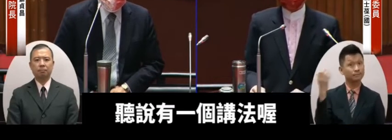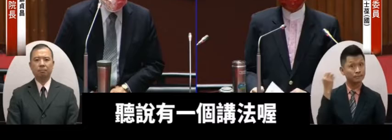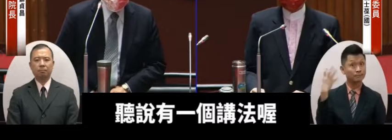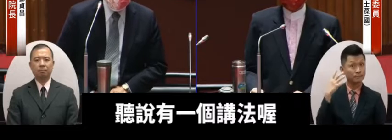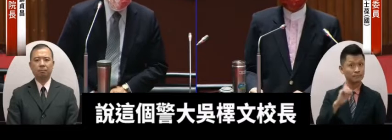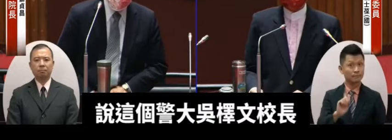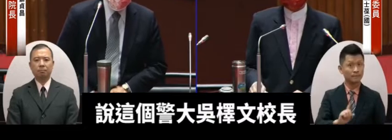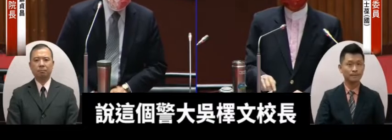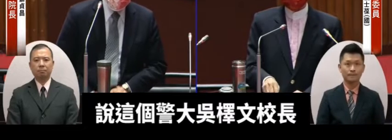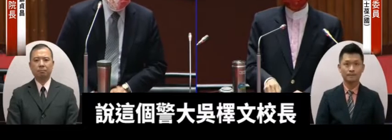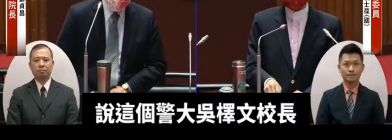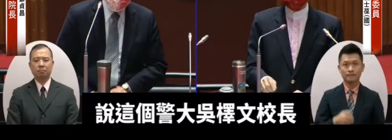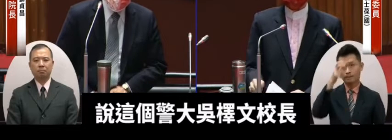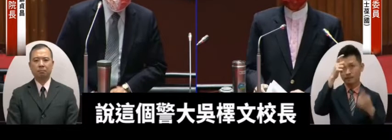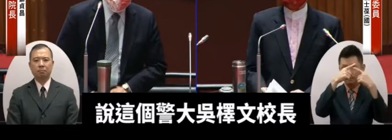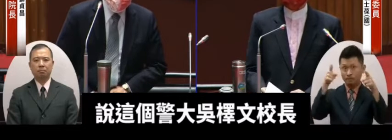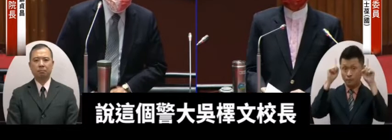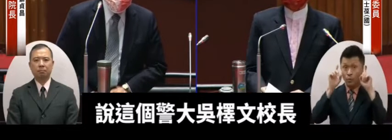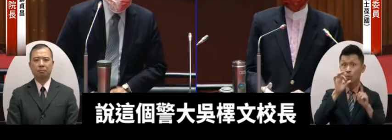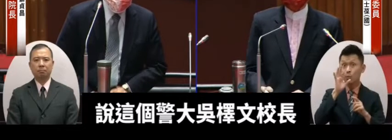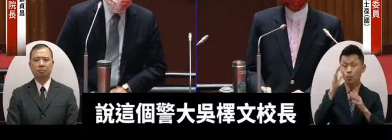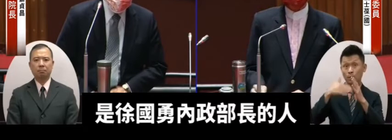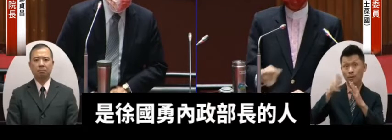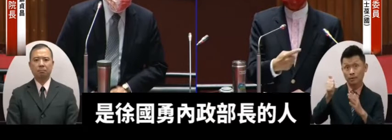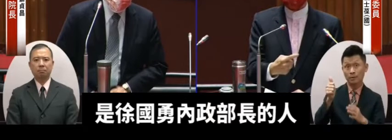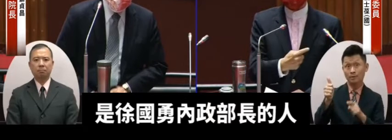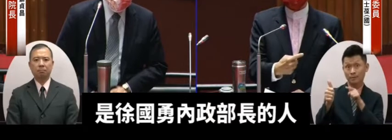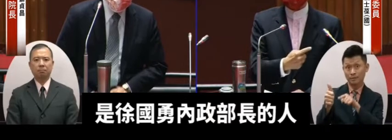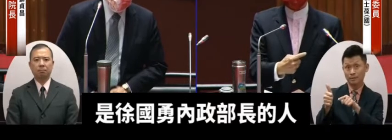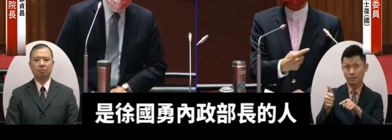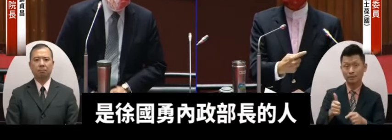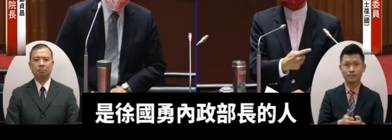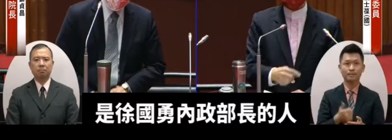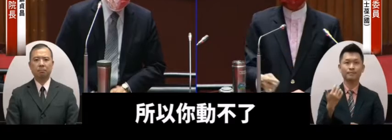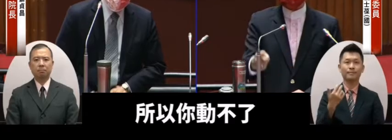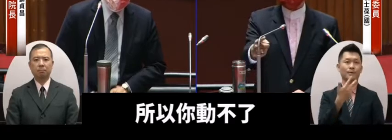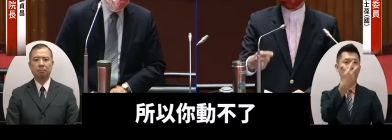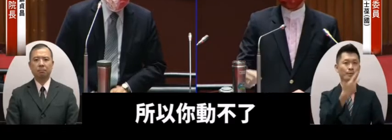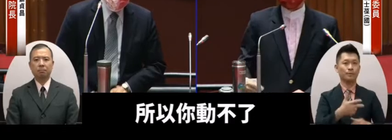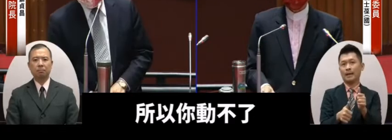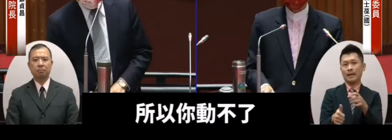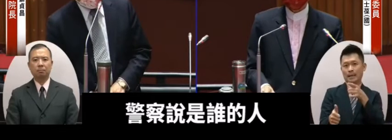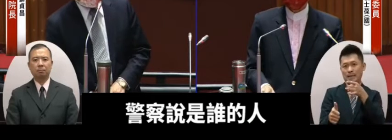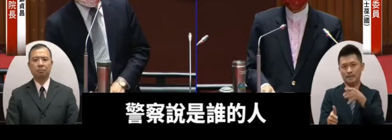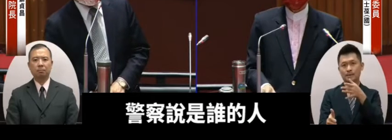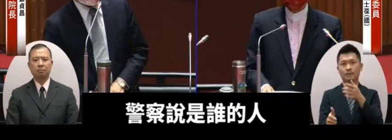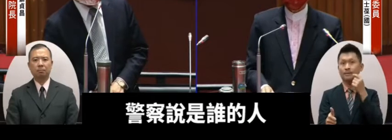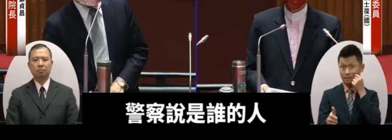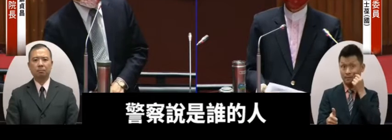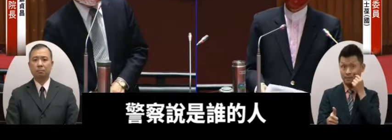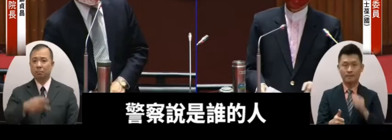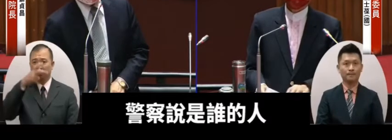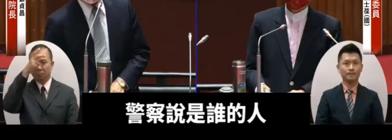哈、哦，说这个警大这吴泽木校长啊，是许国勇内政部长的人，所以你动不了。 警察说